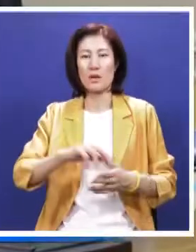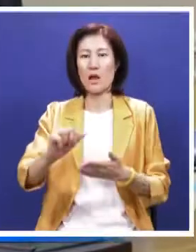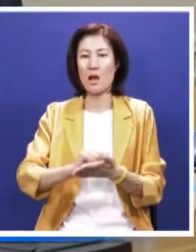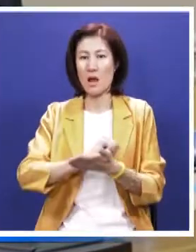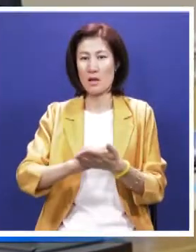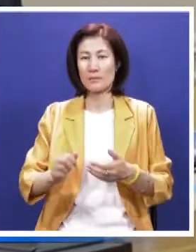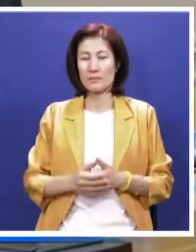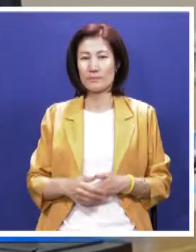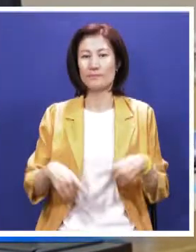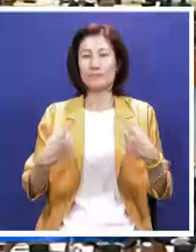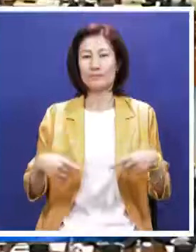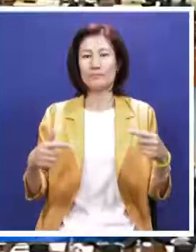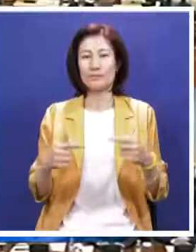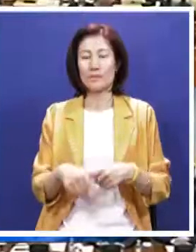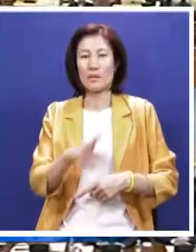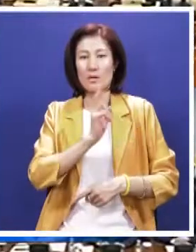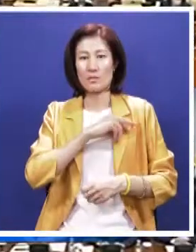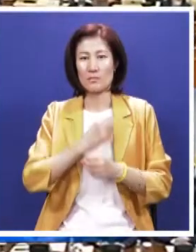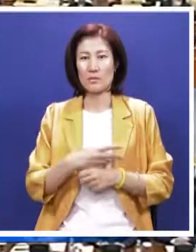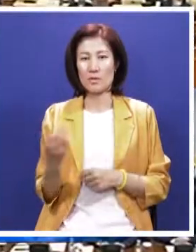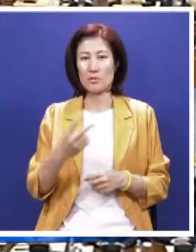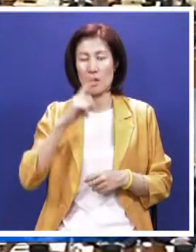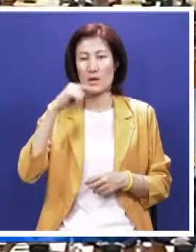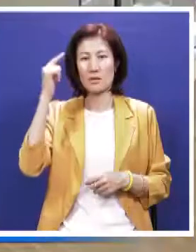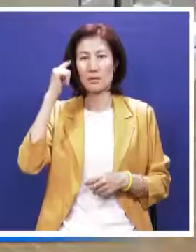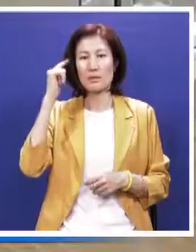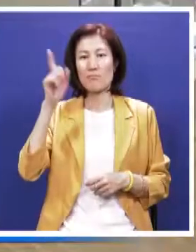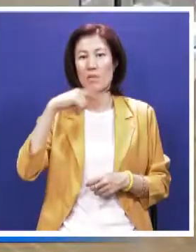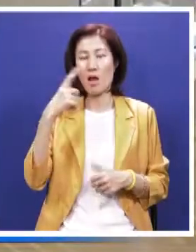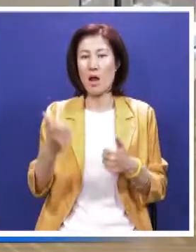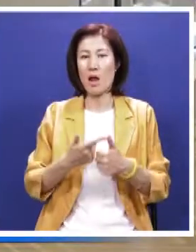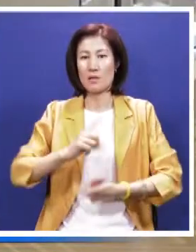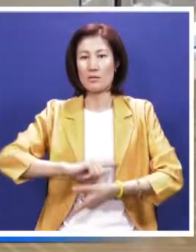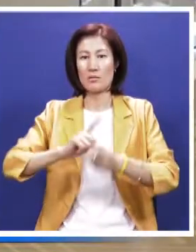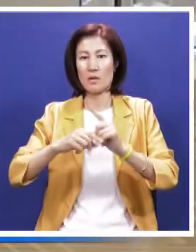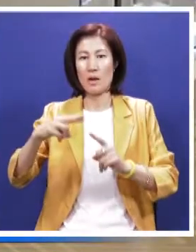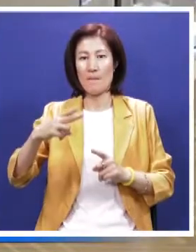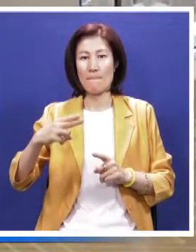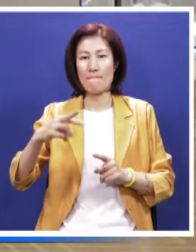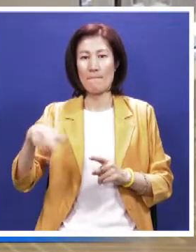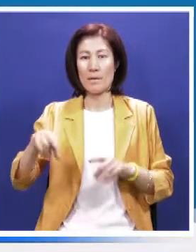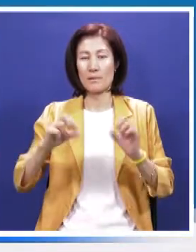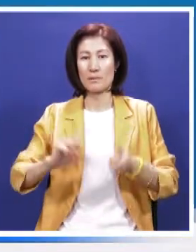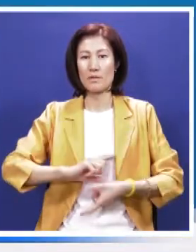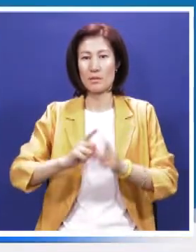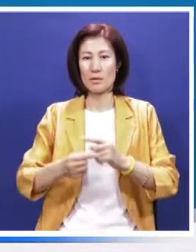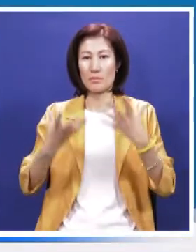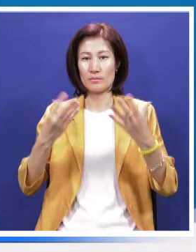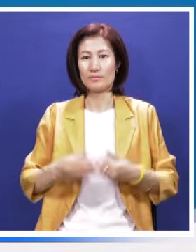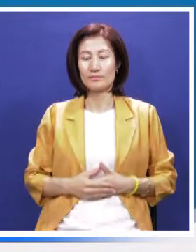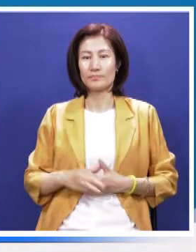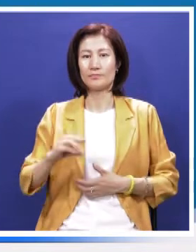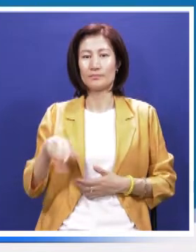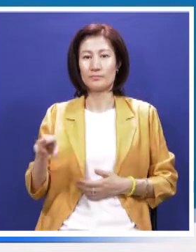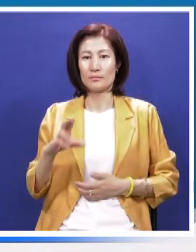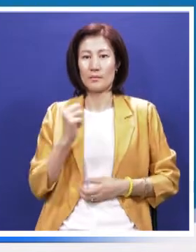жұмысын сырып, нағыз жұмыс атқарылуы тиіс деп ескертті. Аты өзгерген партияның енді заты да өзгермек. Бюрократия